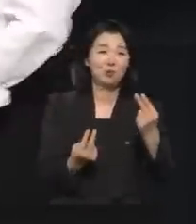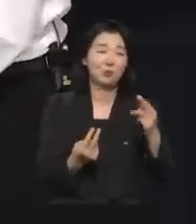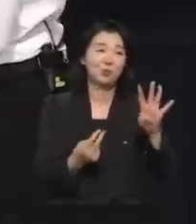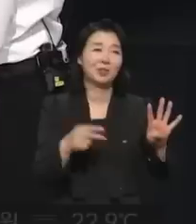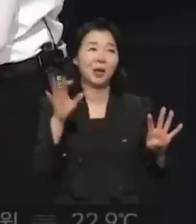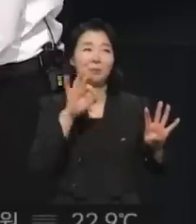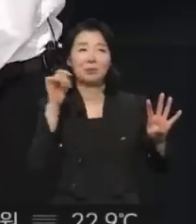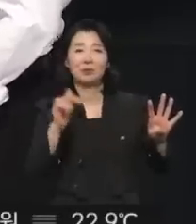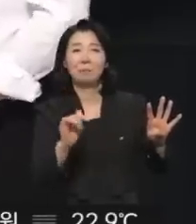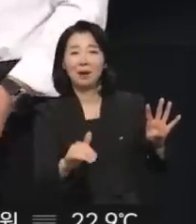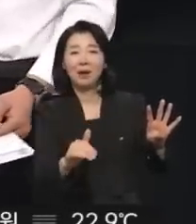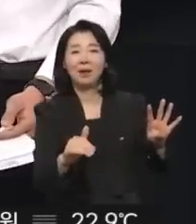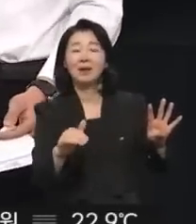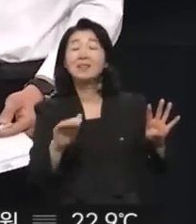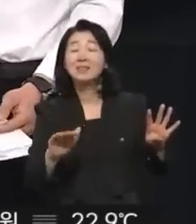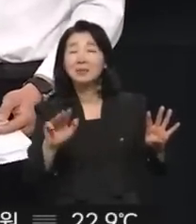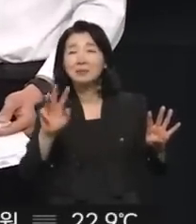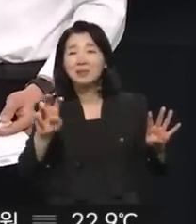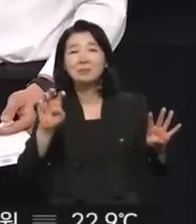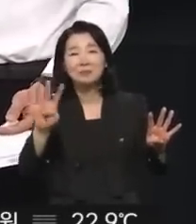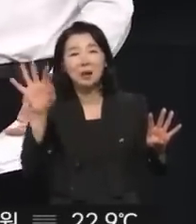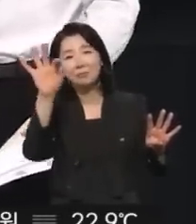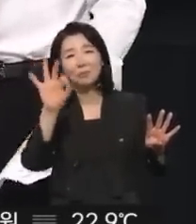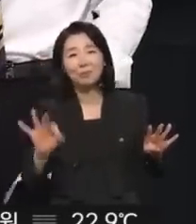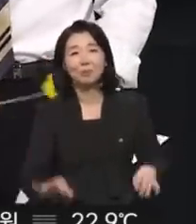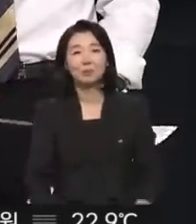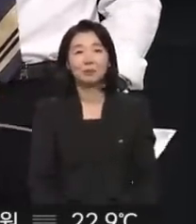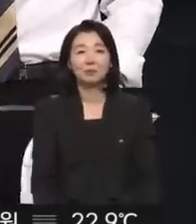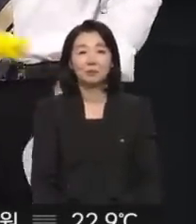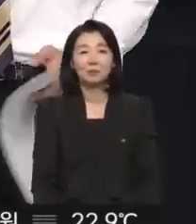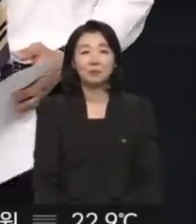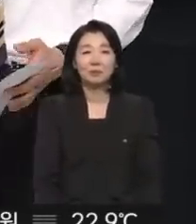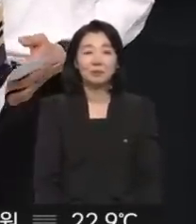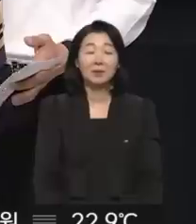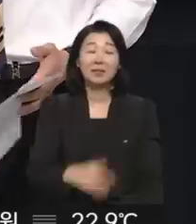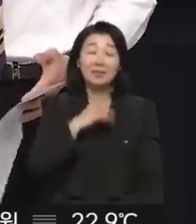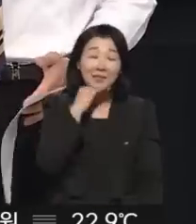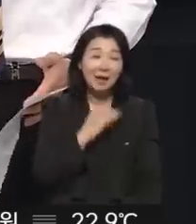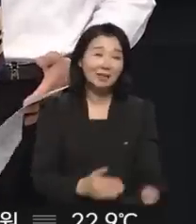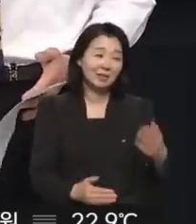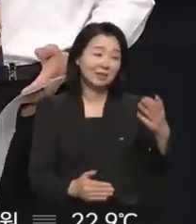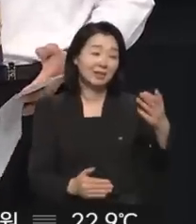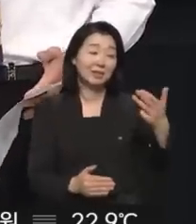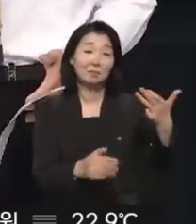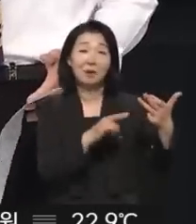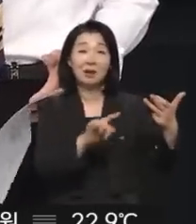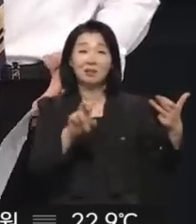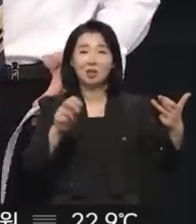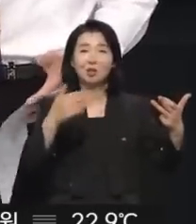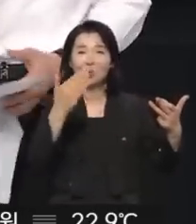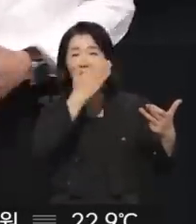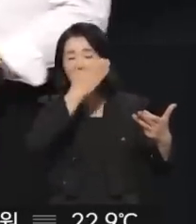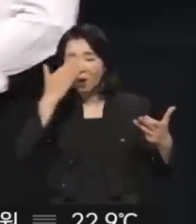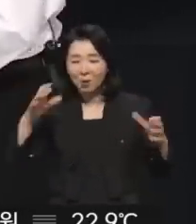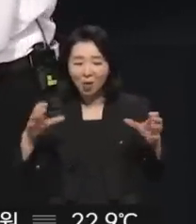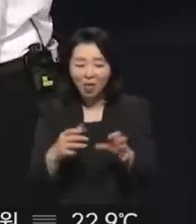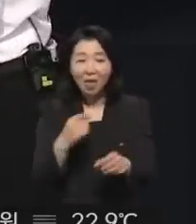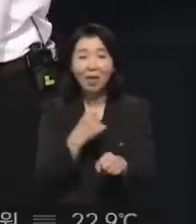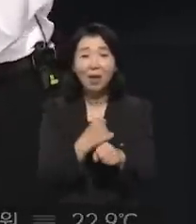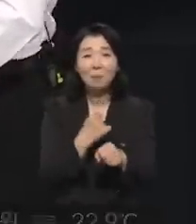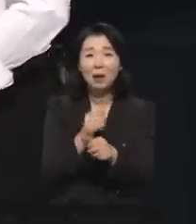떨어진 34%를 기록했는데요. 18에서 29세 청년층으로만 범위를 좁힐 경우